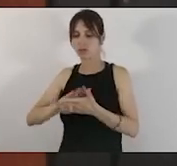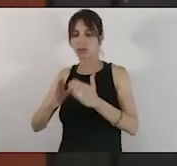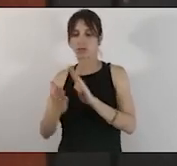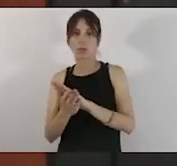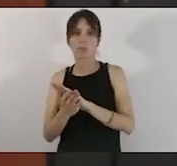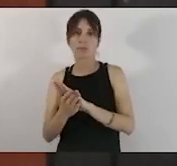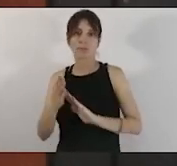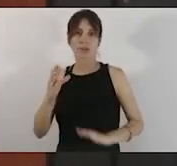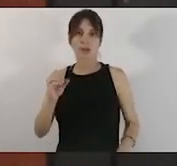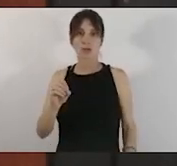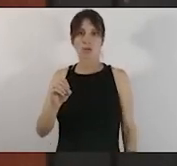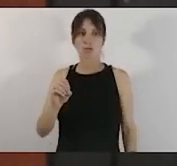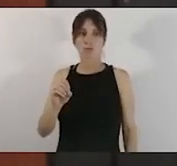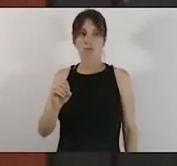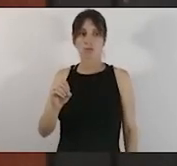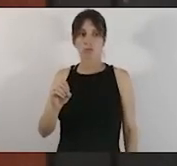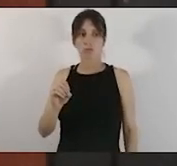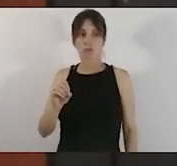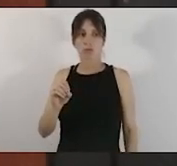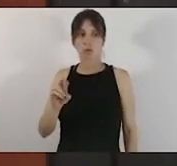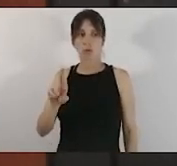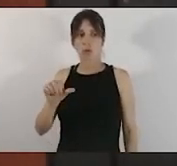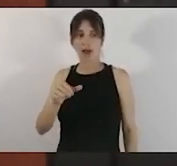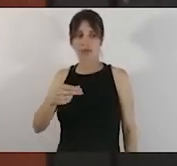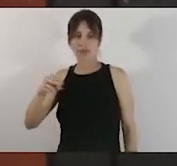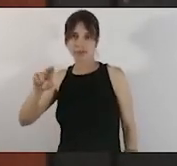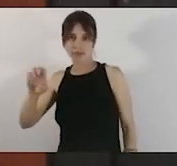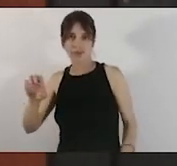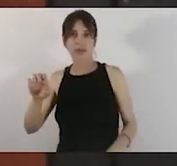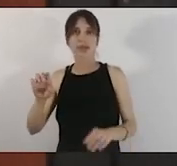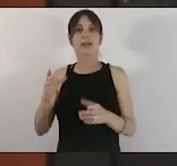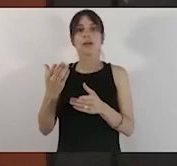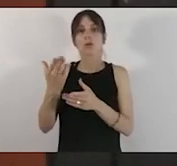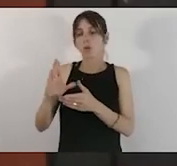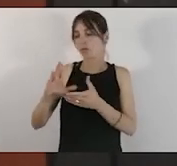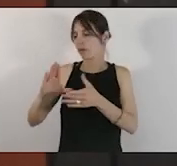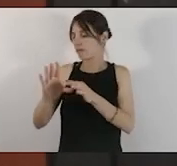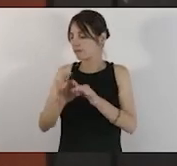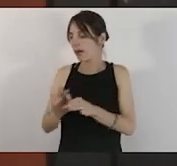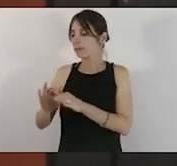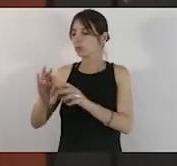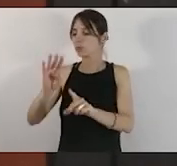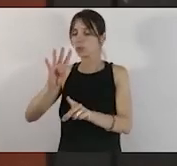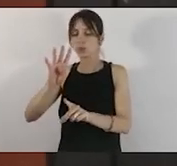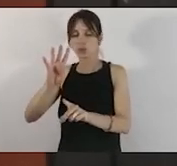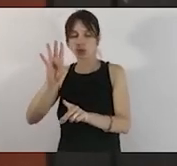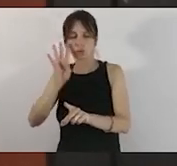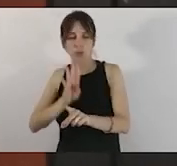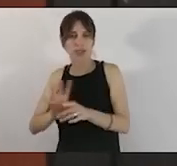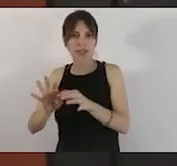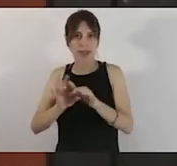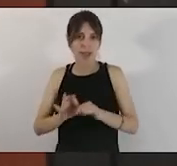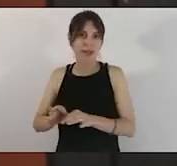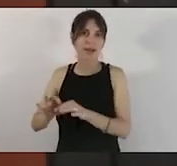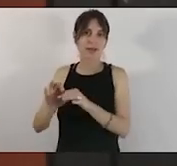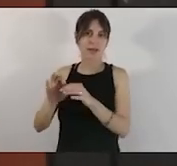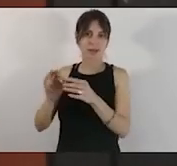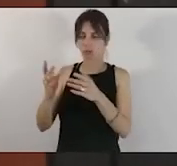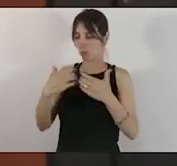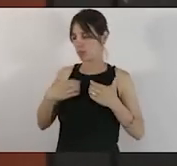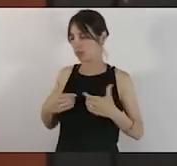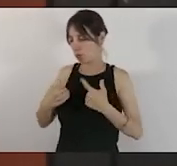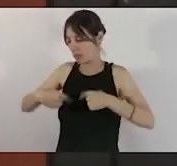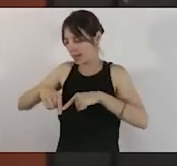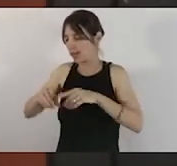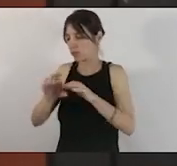et Yes We Camp, qui agit aussi sur notre secteur, et Femmes Solidaires, Comité Marseillais. Ce rapport a reçu un avis favorable